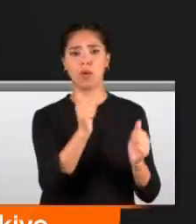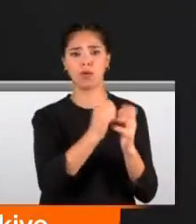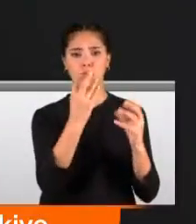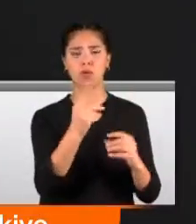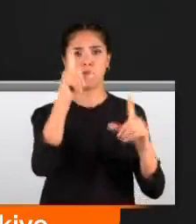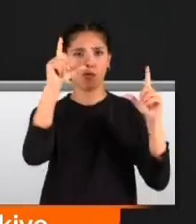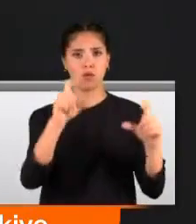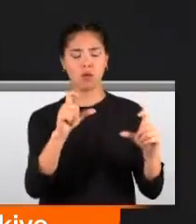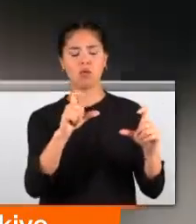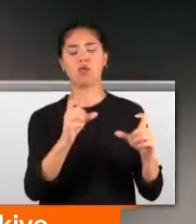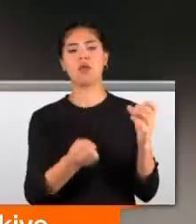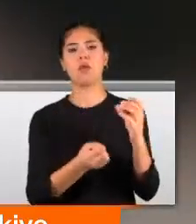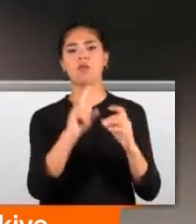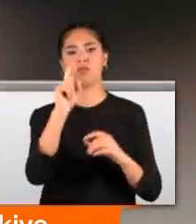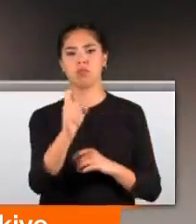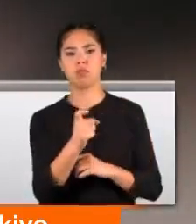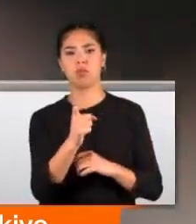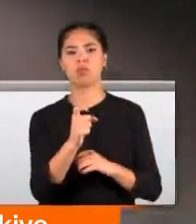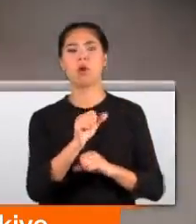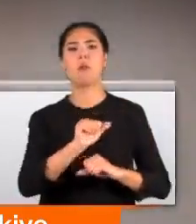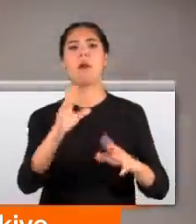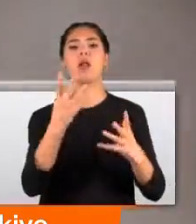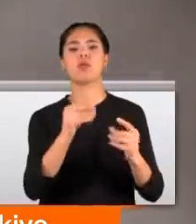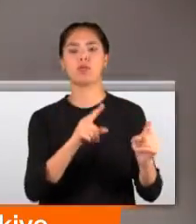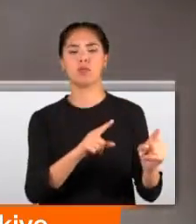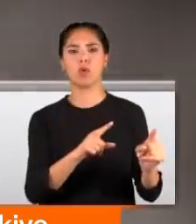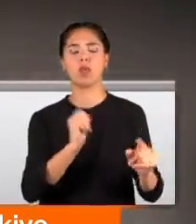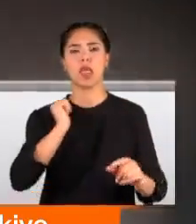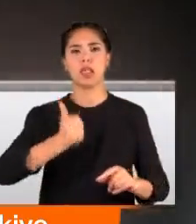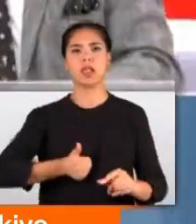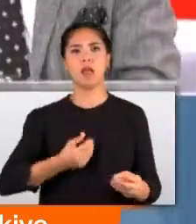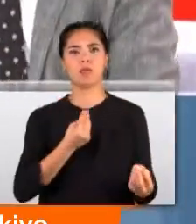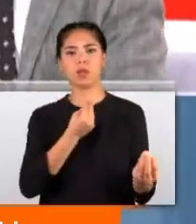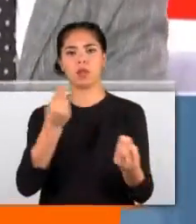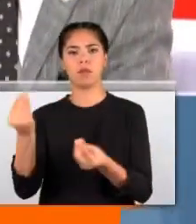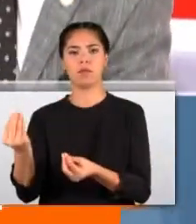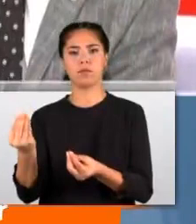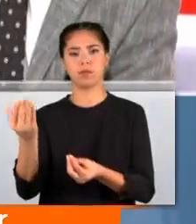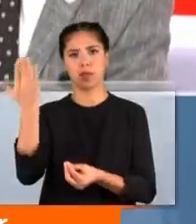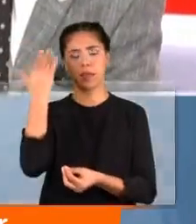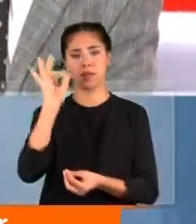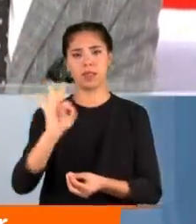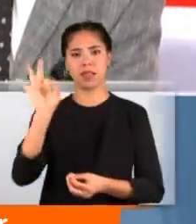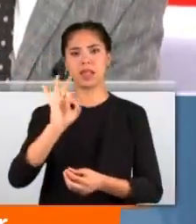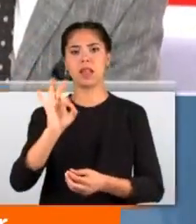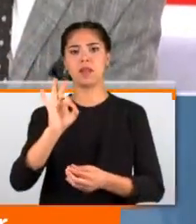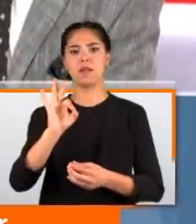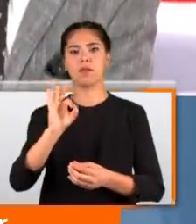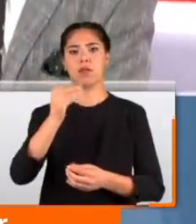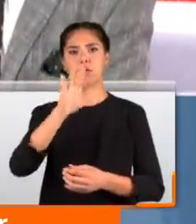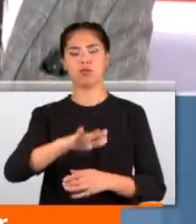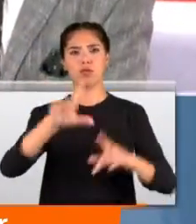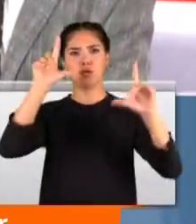bir fotoğrafa daha ulaştı. Ekrana taşınmadı o fotoğraf. Savcılığa teslim edildi. Geçen gün Silivri'de çekilen